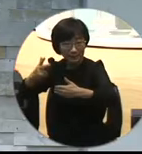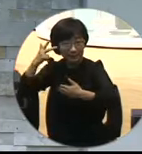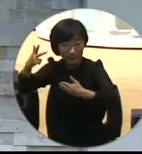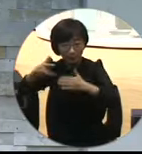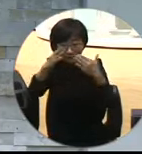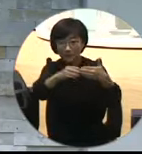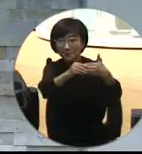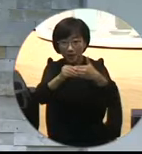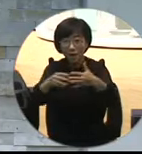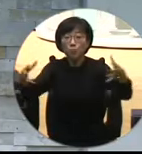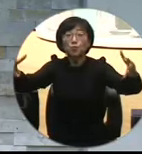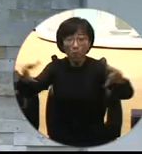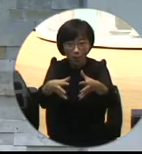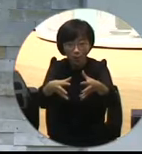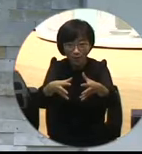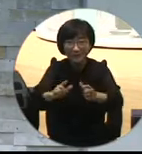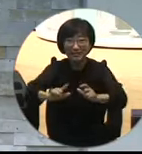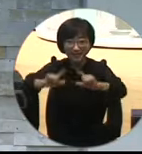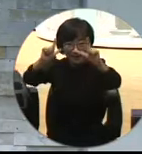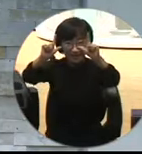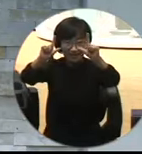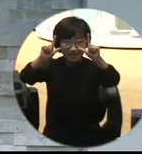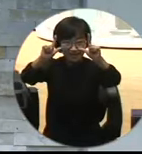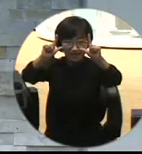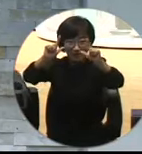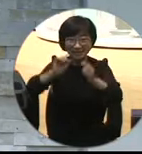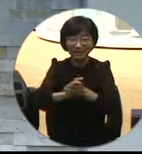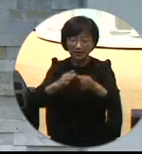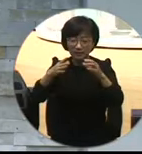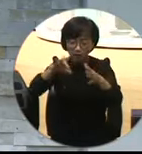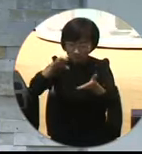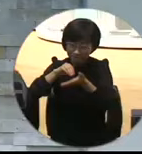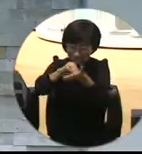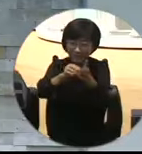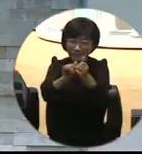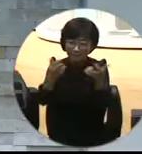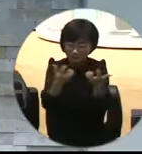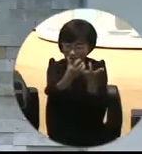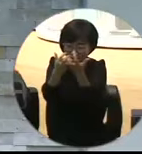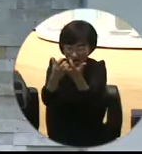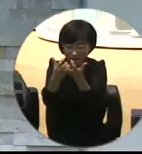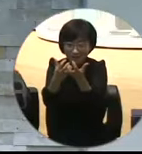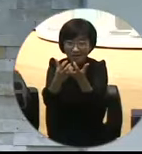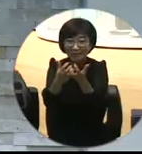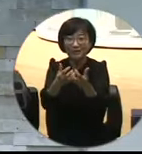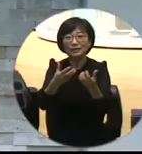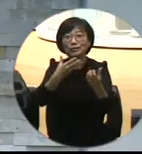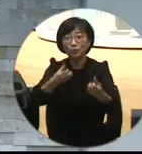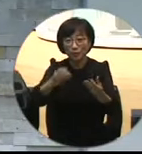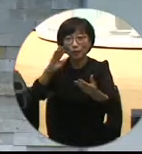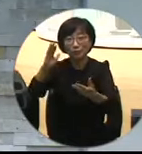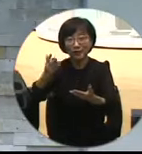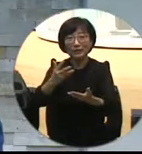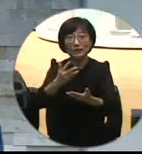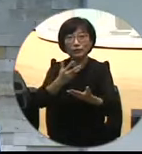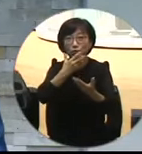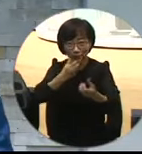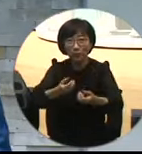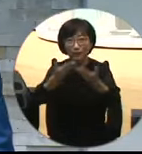디데이입니다. 다음 주일에 풍성한 생명의 역사가 일어나기를 주므로 축복합니다. 결론입니다.